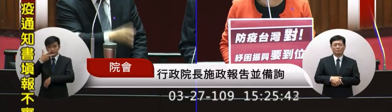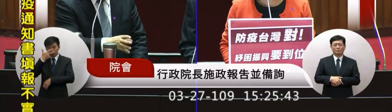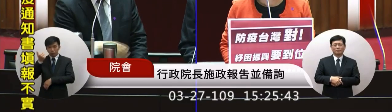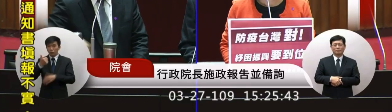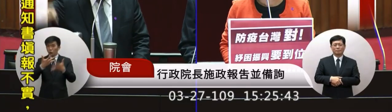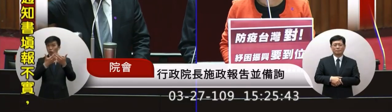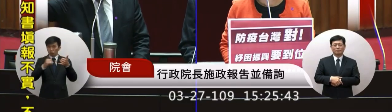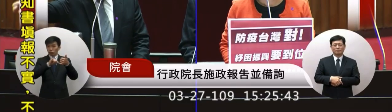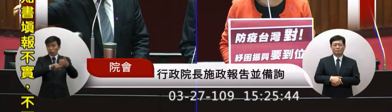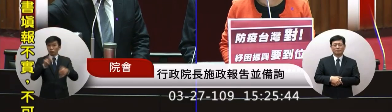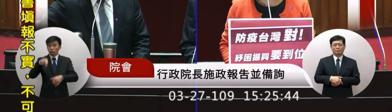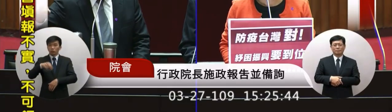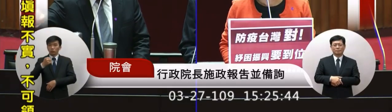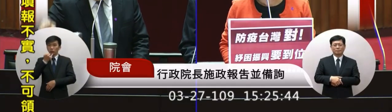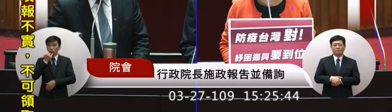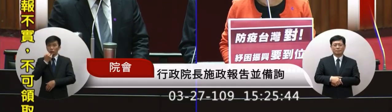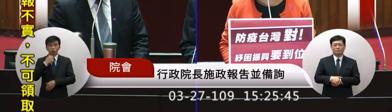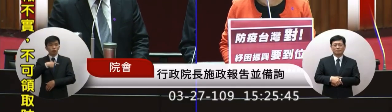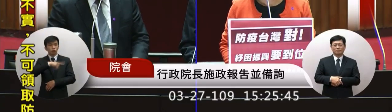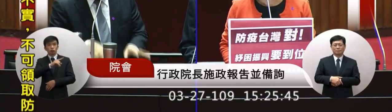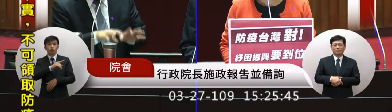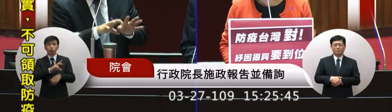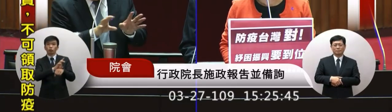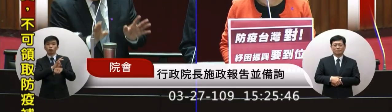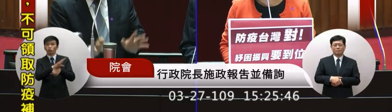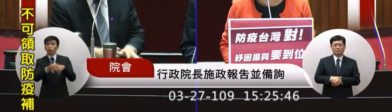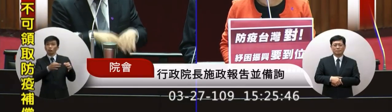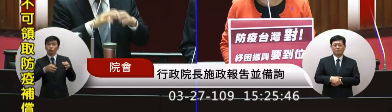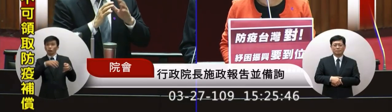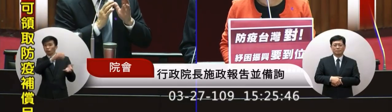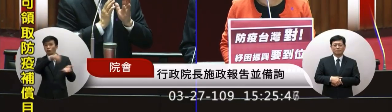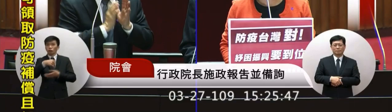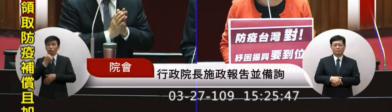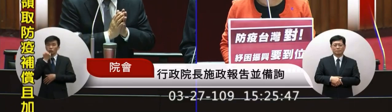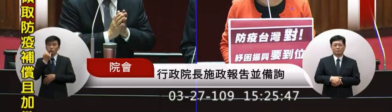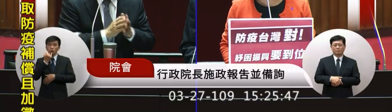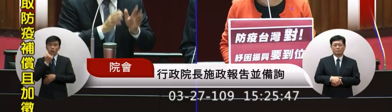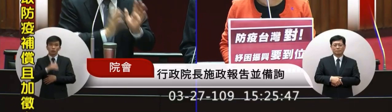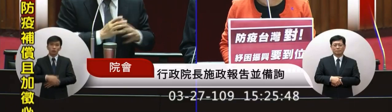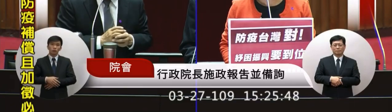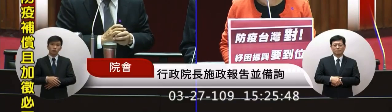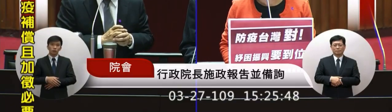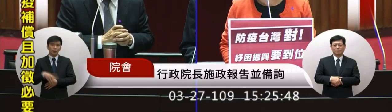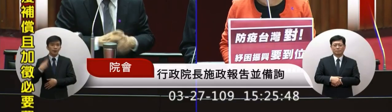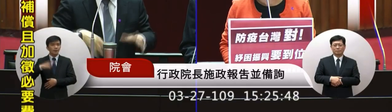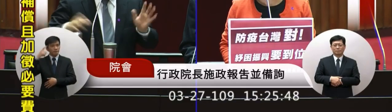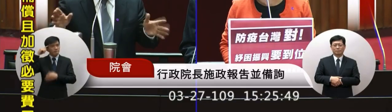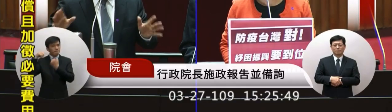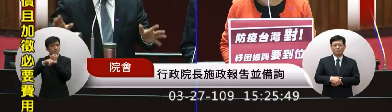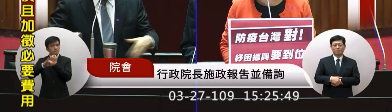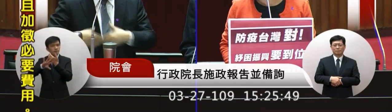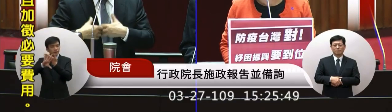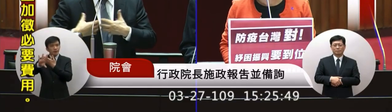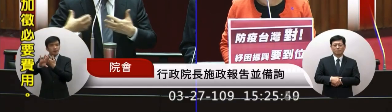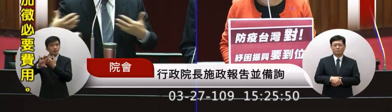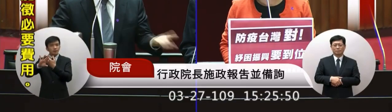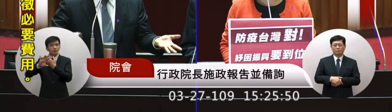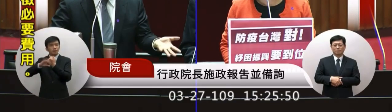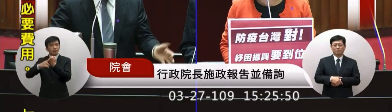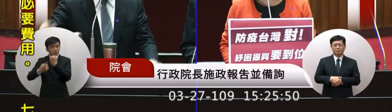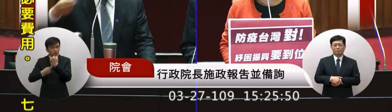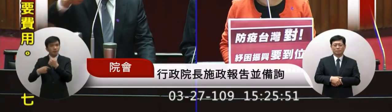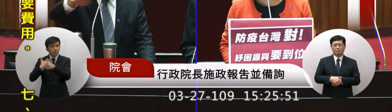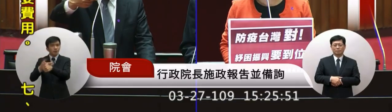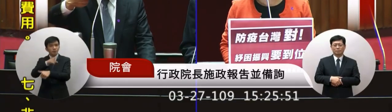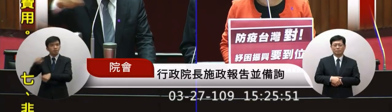络都买得到，超商都摕得到，唔知个会当有个啥物款，佫较方便的。到尾啊，都拢足方